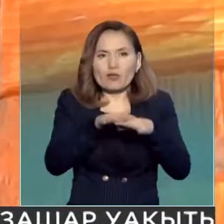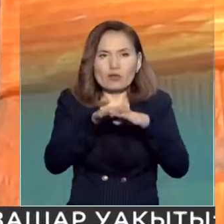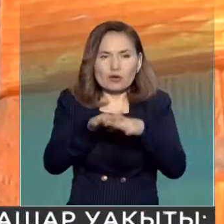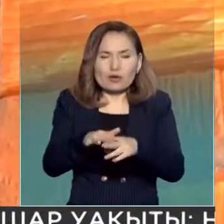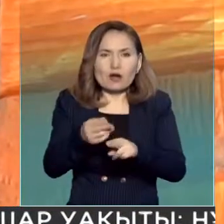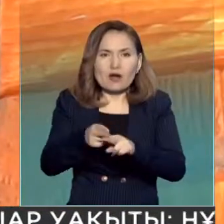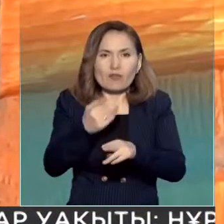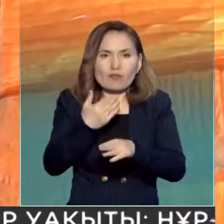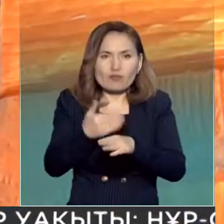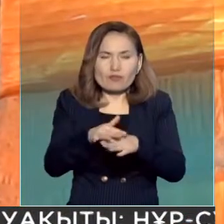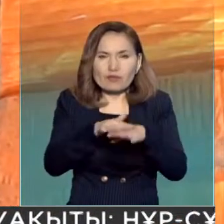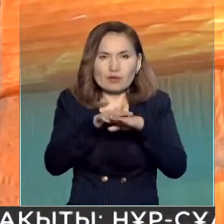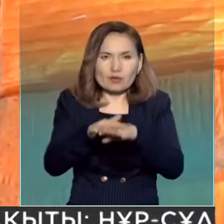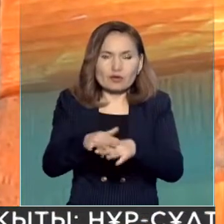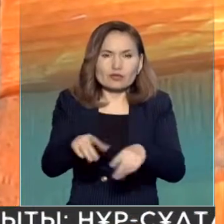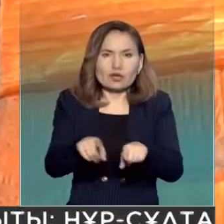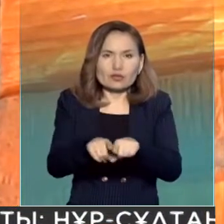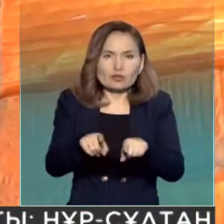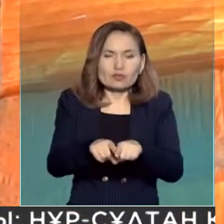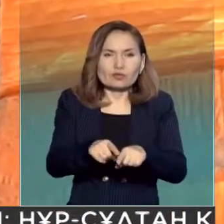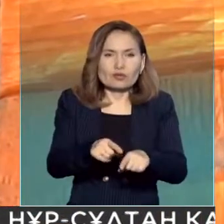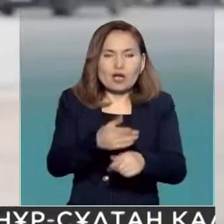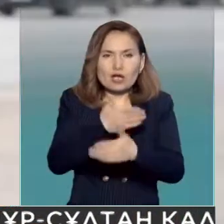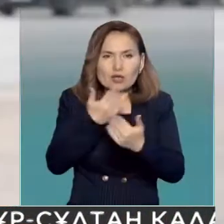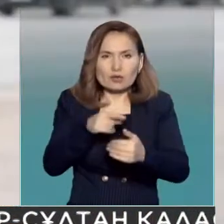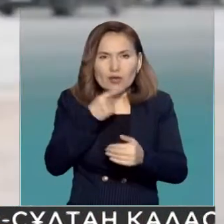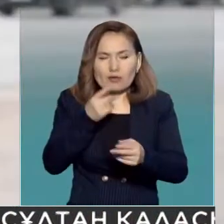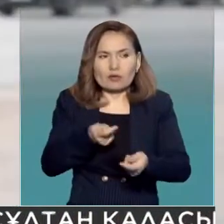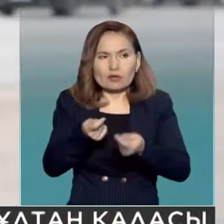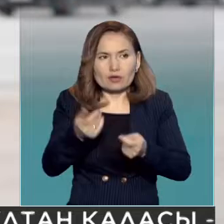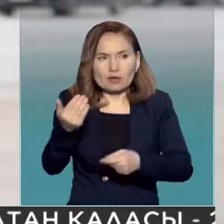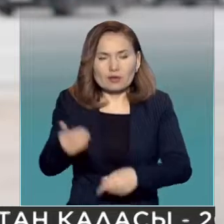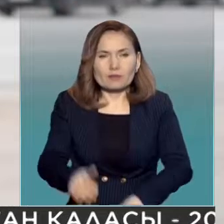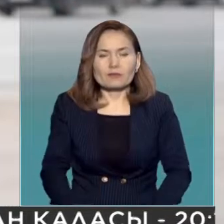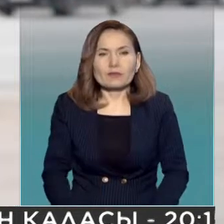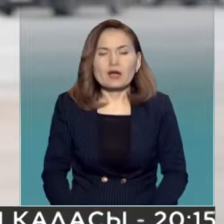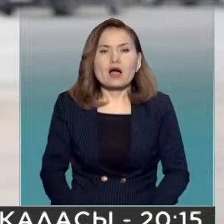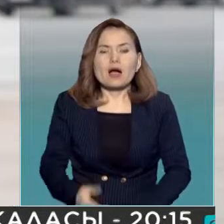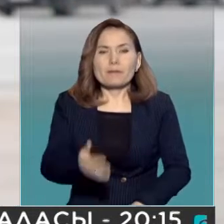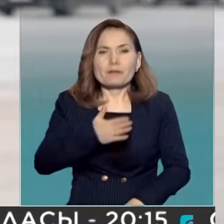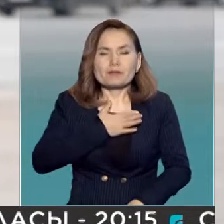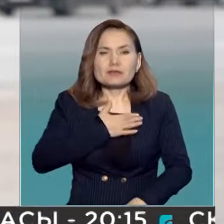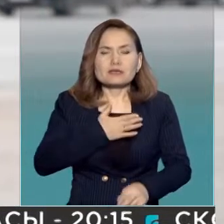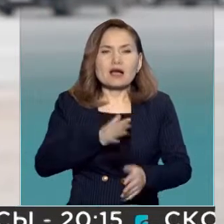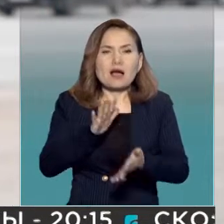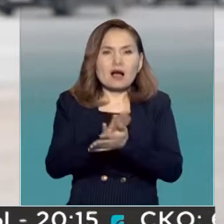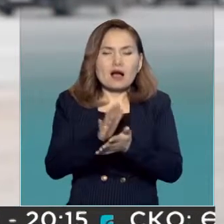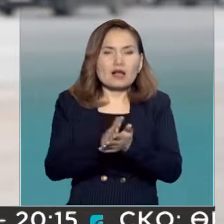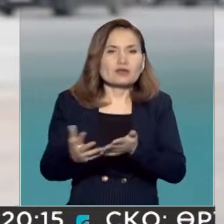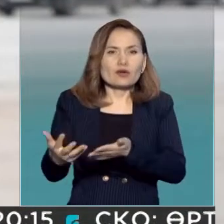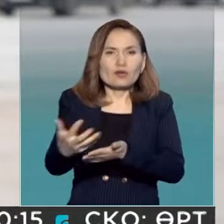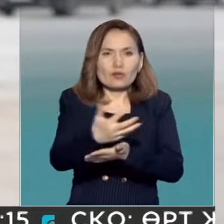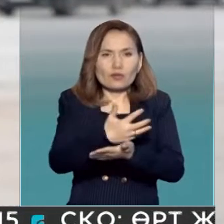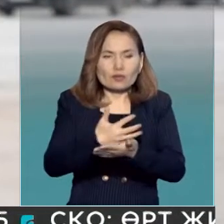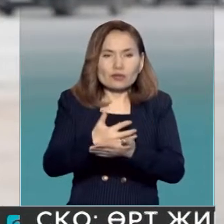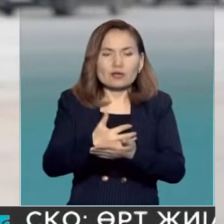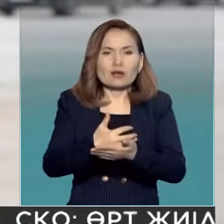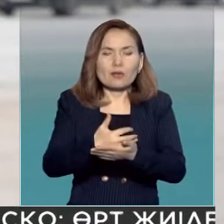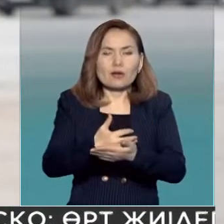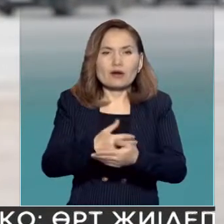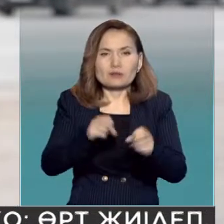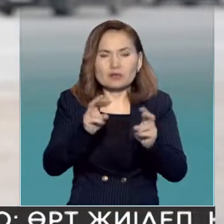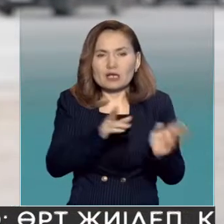бөлінбей отырғандығынан деп ақталды жауапты мекеме өкілі. Ішінде жаңағы қалдықтар өңдейтін, тазалайтын, реттейтін